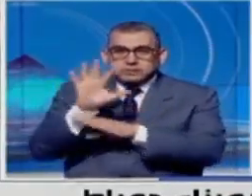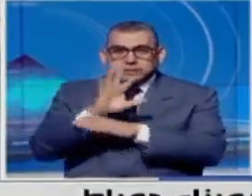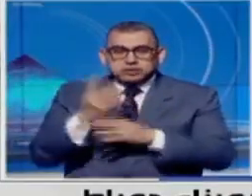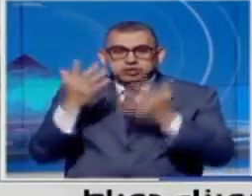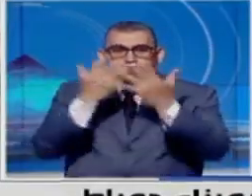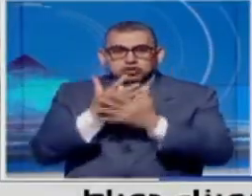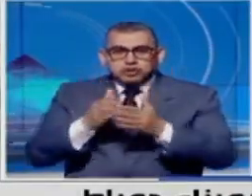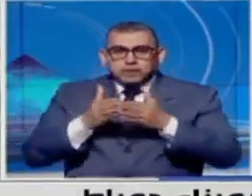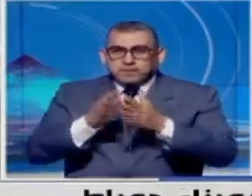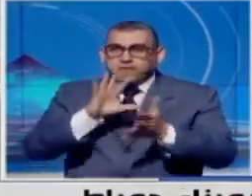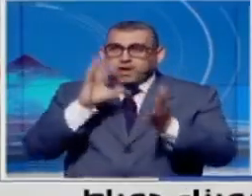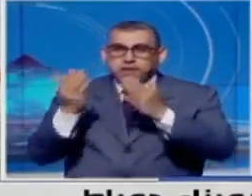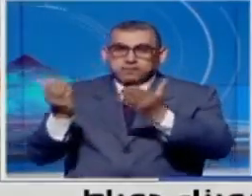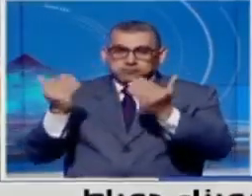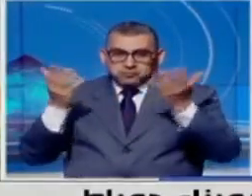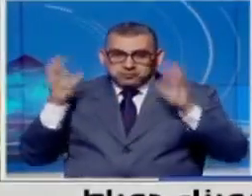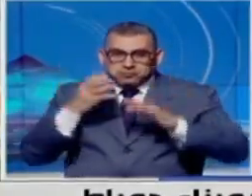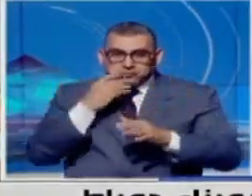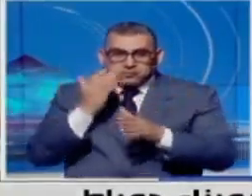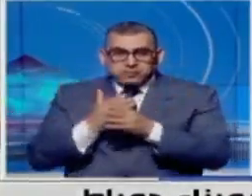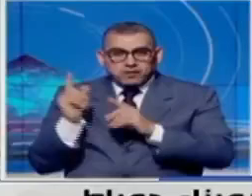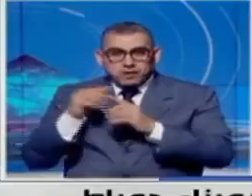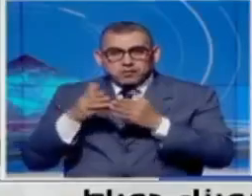الشركات الملاحيه العالميه